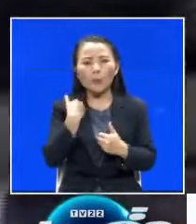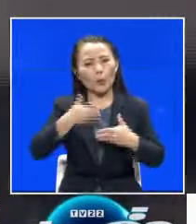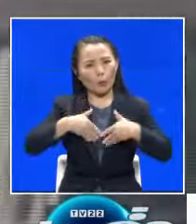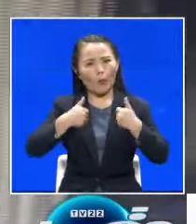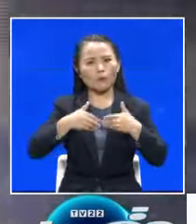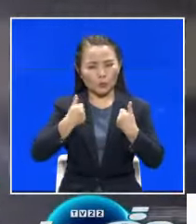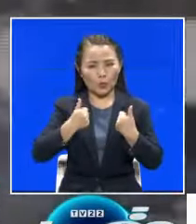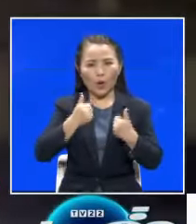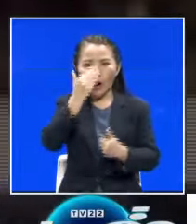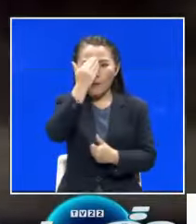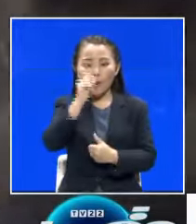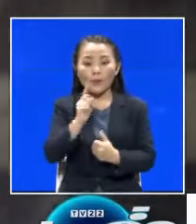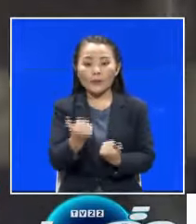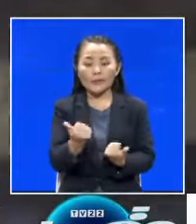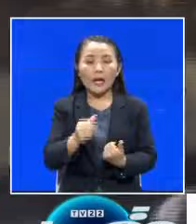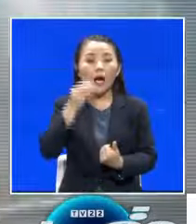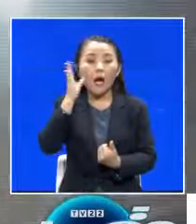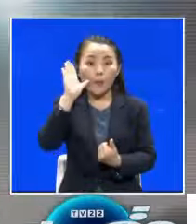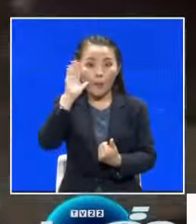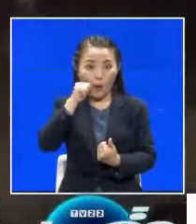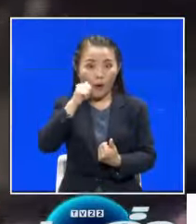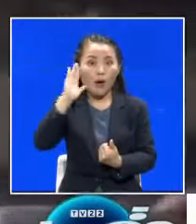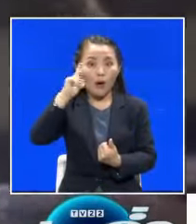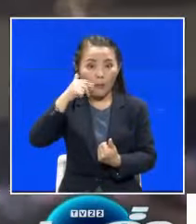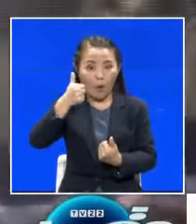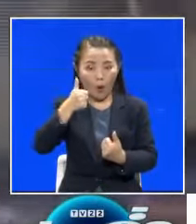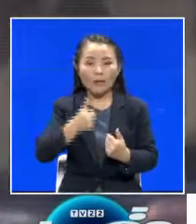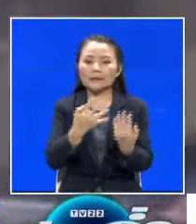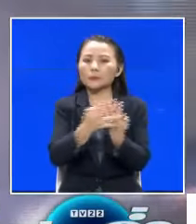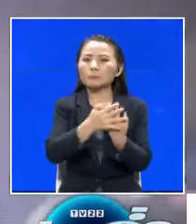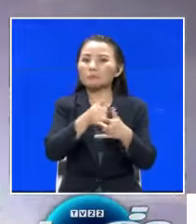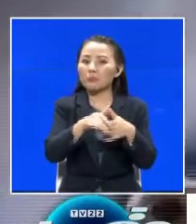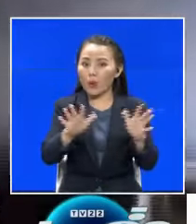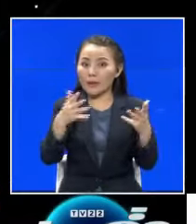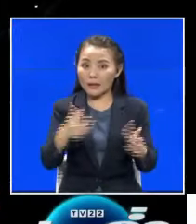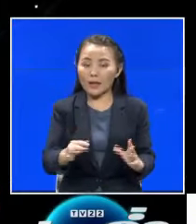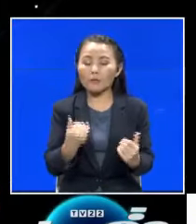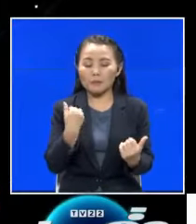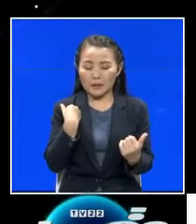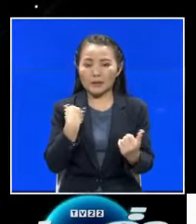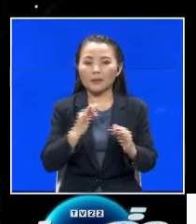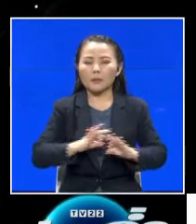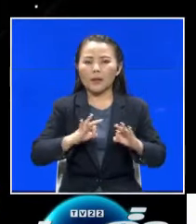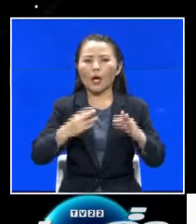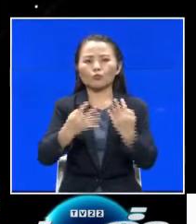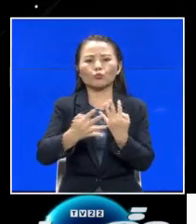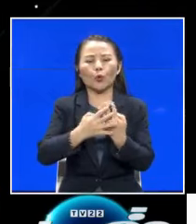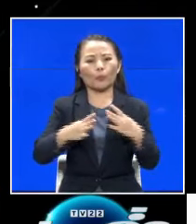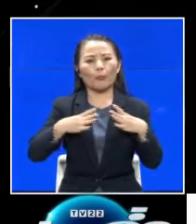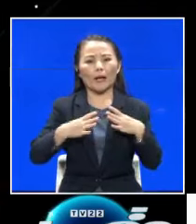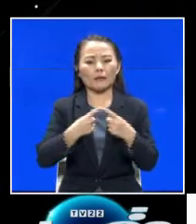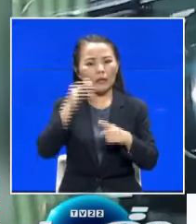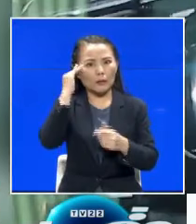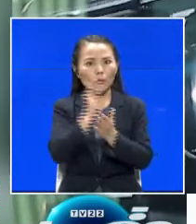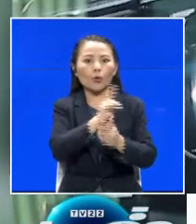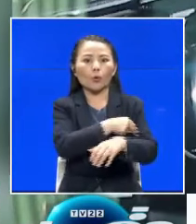ขเพราะวันนี้เหมือนคุณพ่อก็ได้รับอิสรภาพแล้วแม้จะต้องปฏิบัติตามเงื่อนไขในการพักโทษแต่ไม่ต้องอยู่ที่โรงพยาบาล